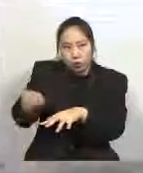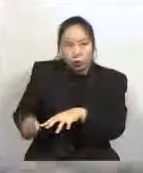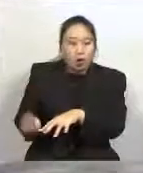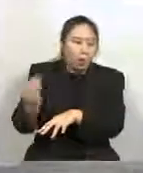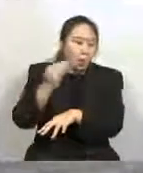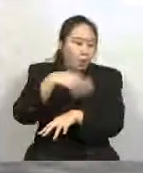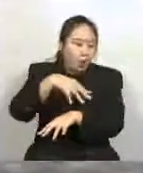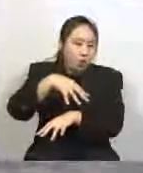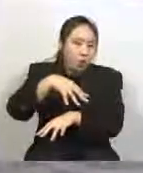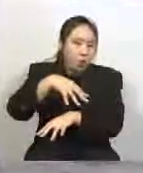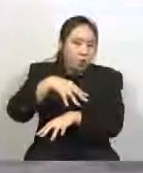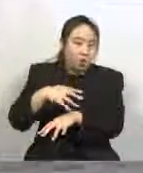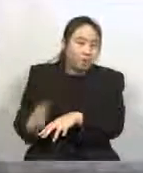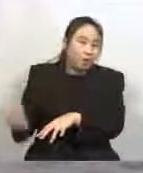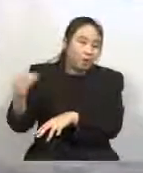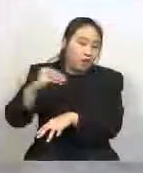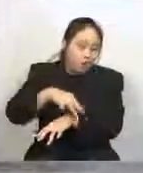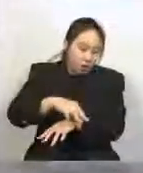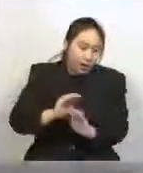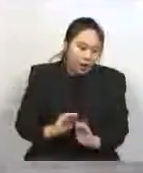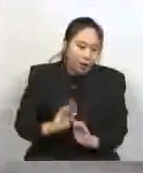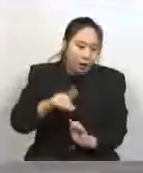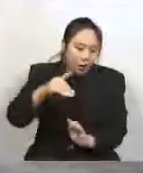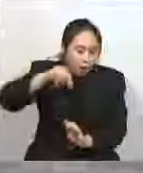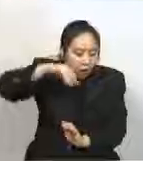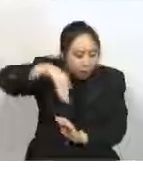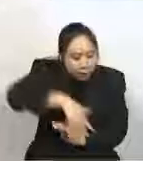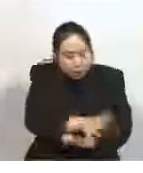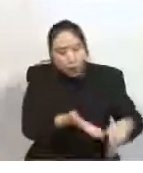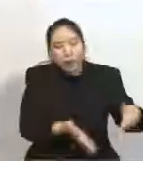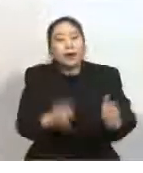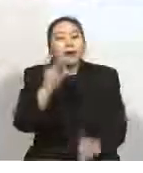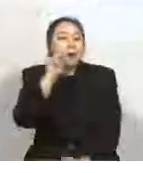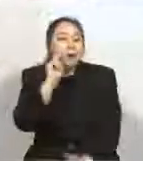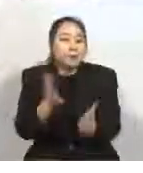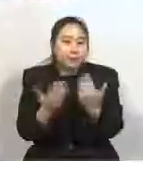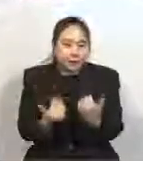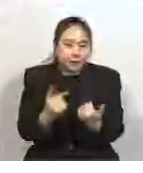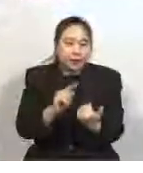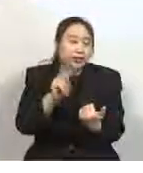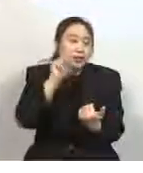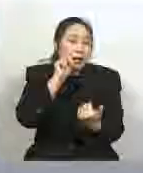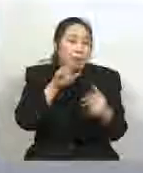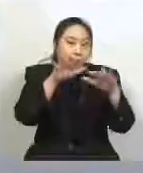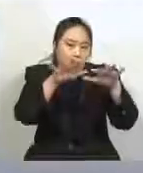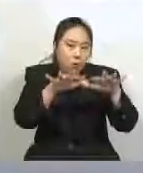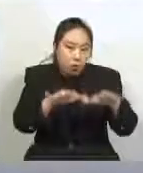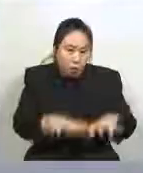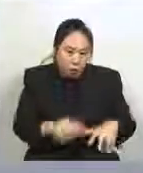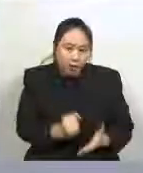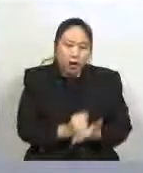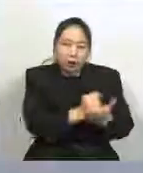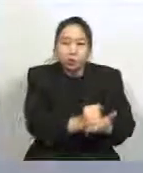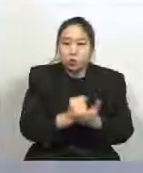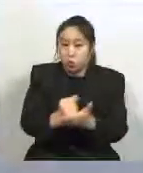ปล่อยลงสู่ลำน้ำสายหลักค่ะส่วนการเยียวยาฟื้นฟูหลังน้ำลดระดับลงเจ้าหน้าที่